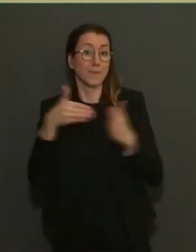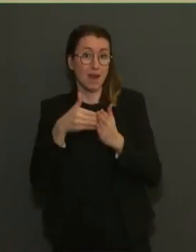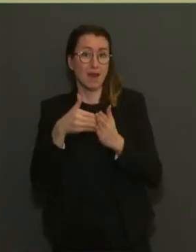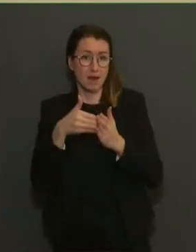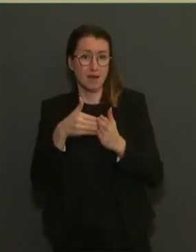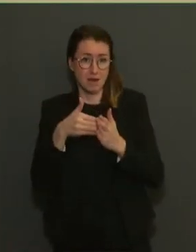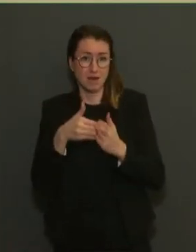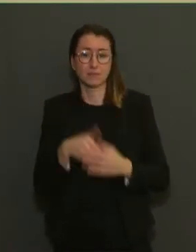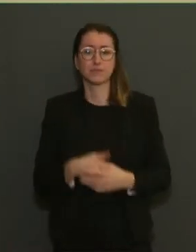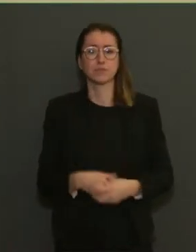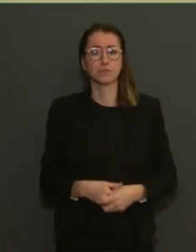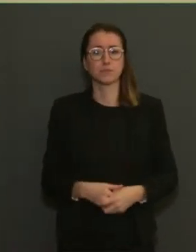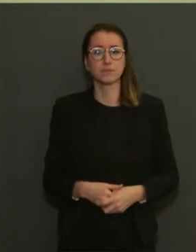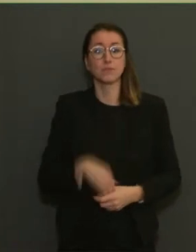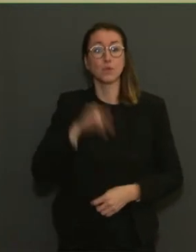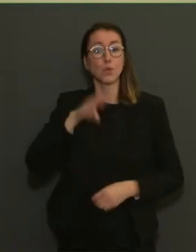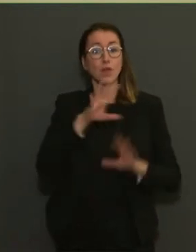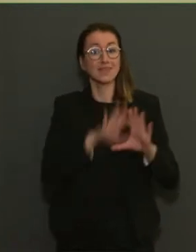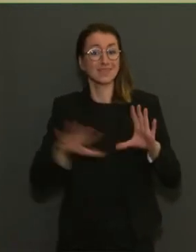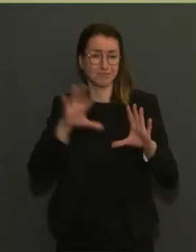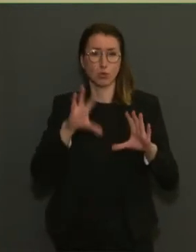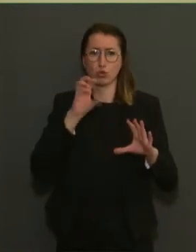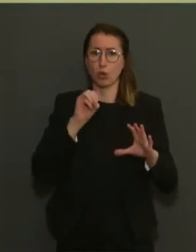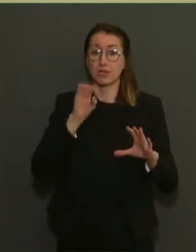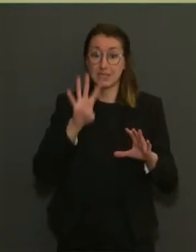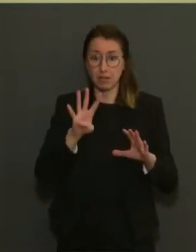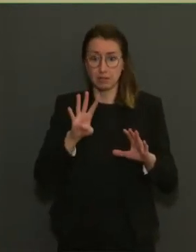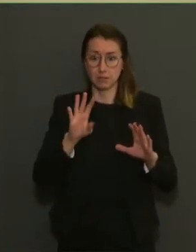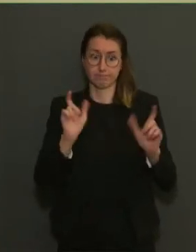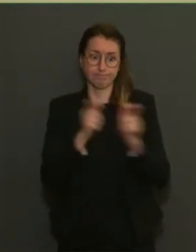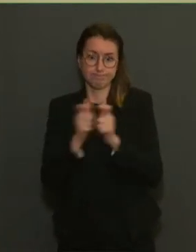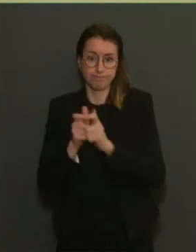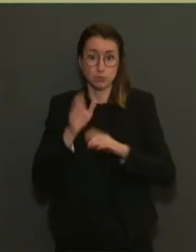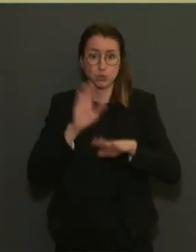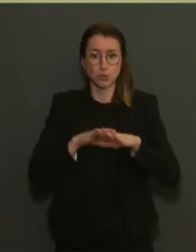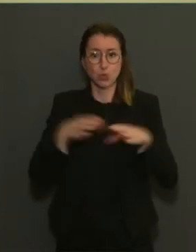et Bruxelles de 13 à 39.